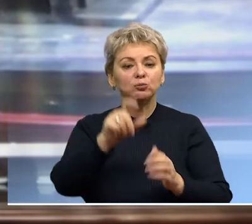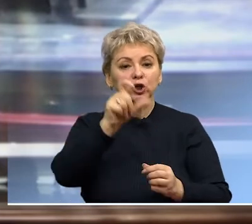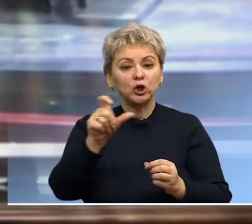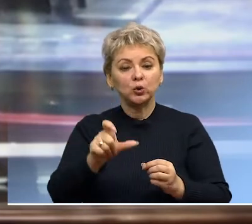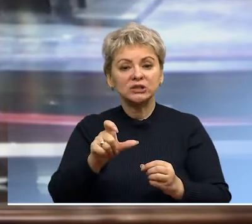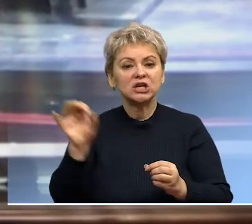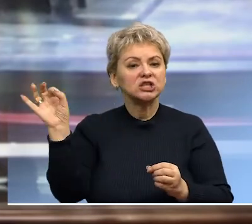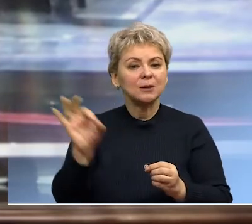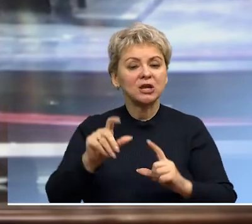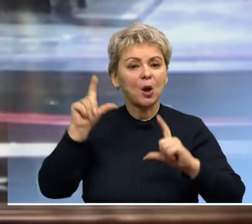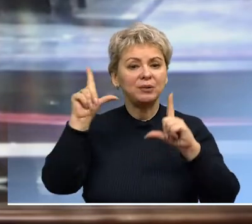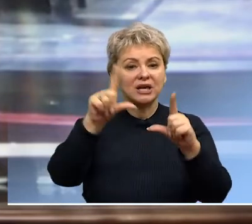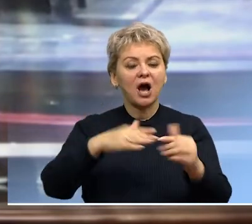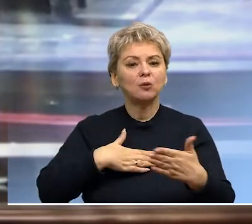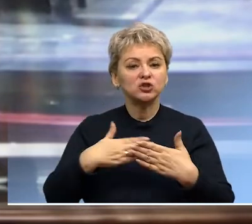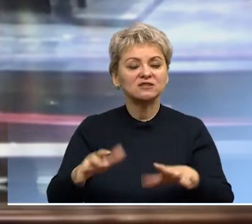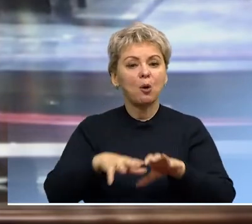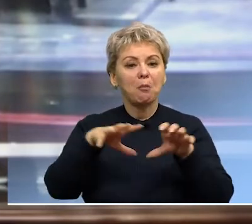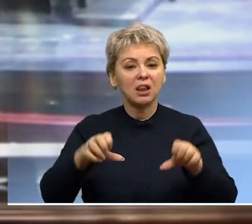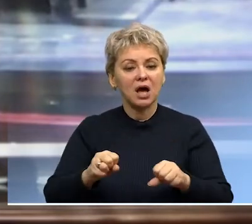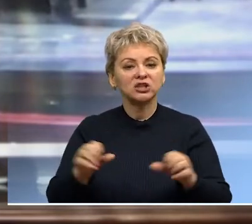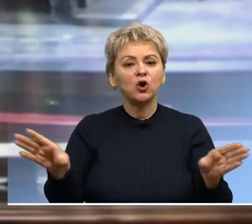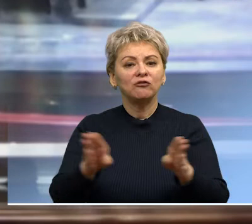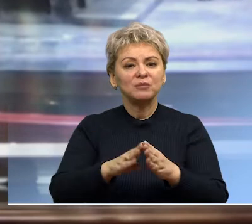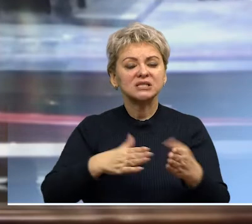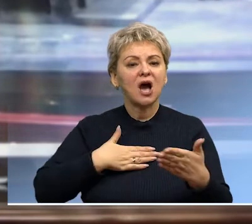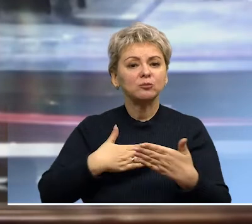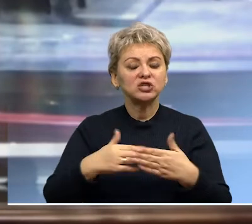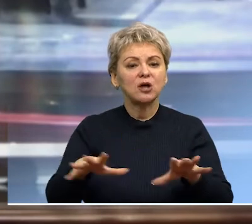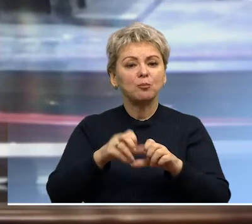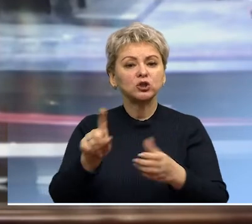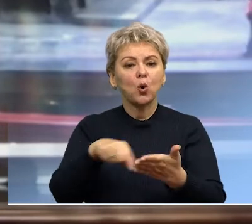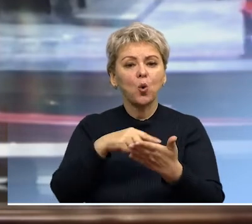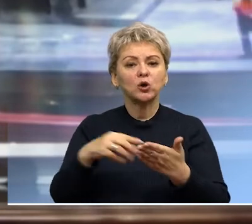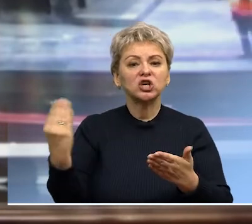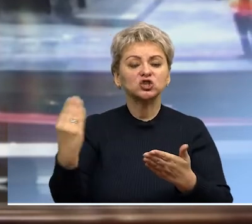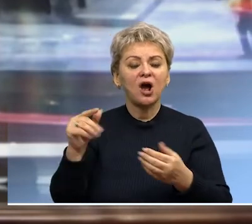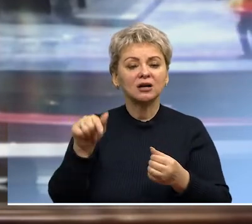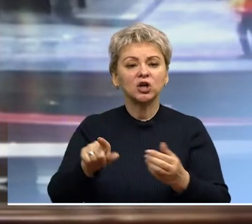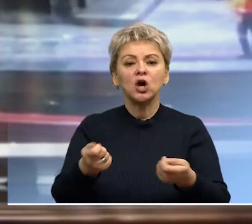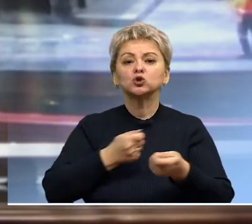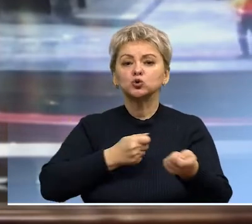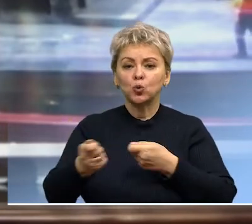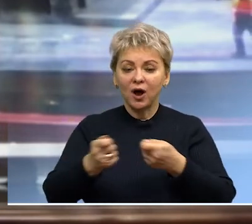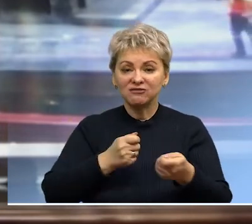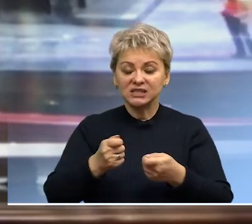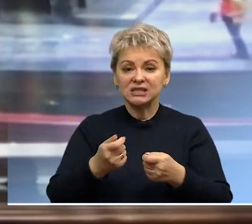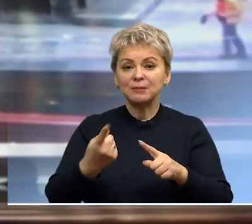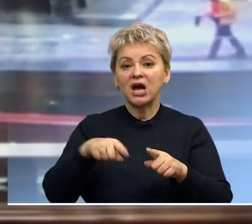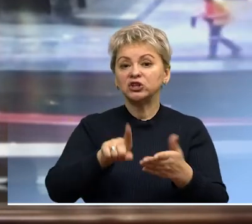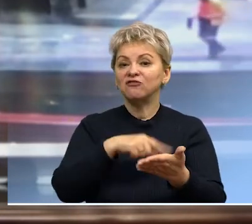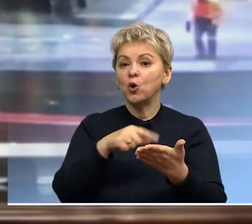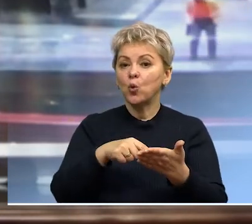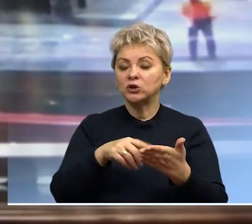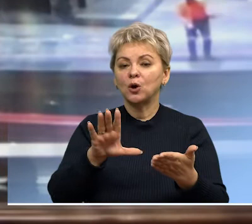Погибли люди. Немедленно выехала Общественная палата. Вместе с Общественной палатой города Шахты, вместе с